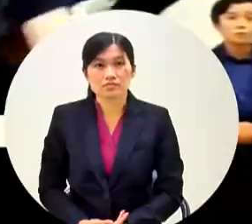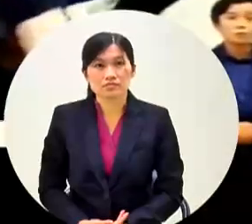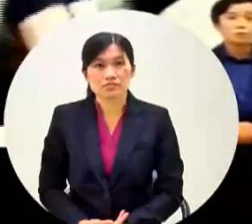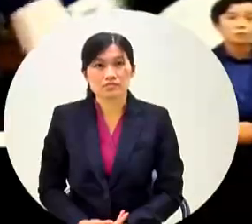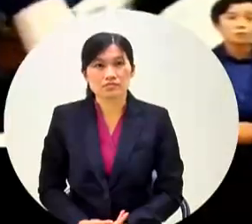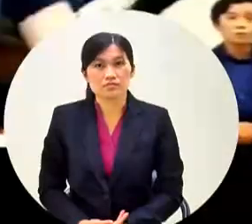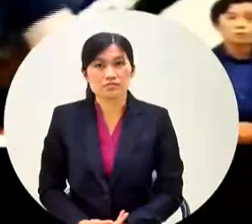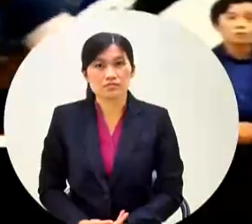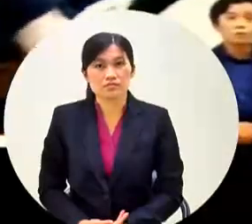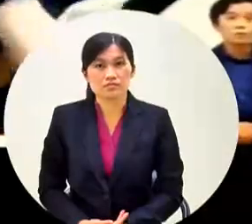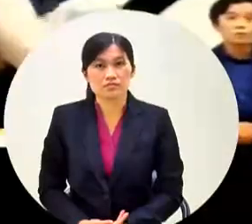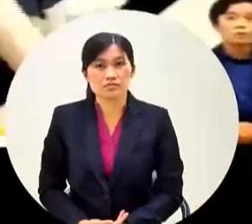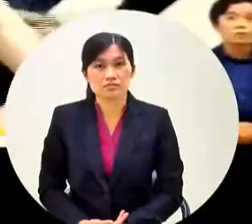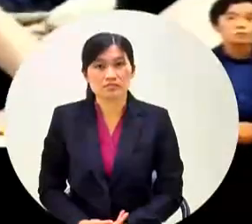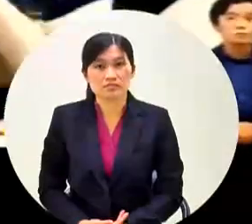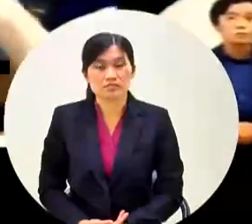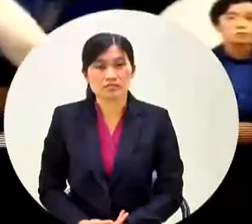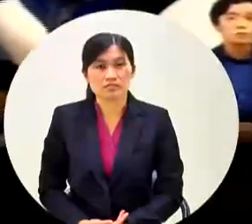哎，